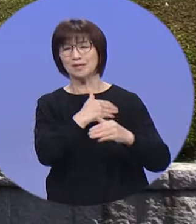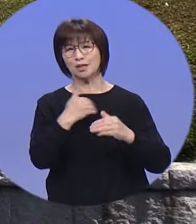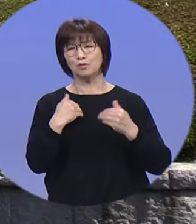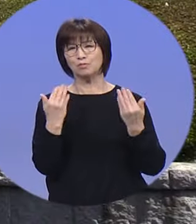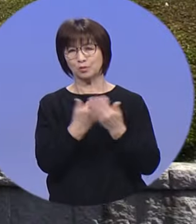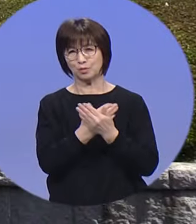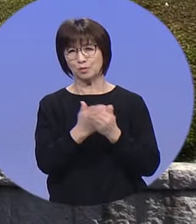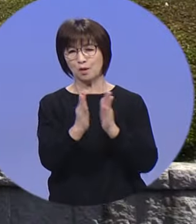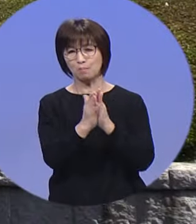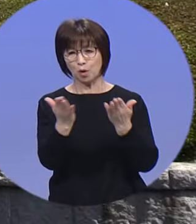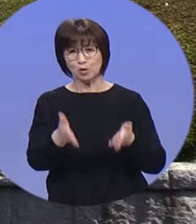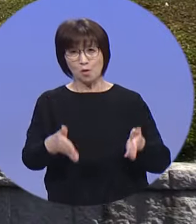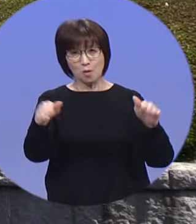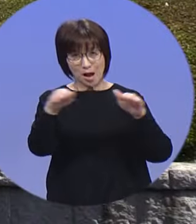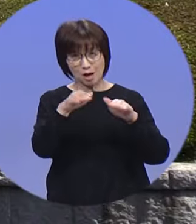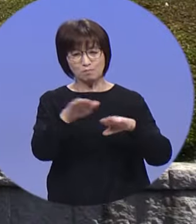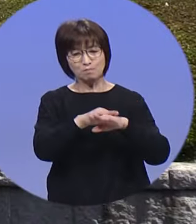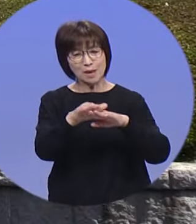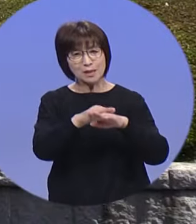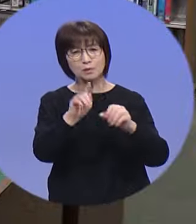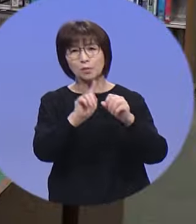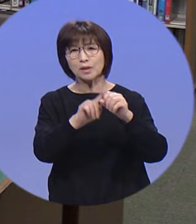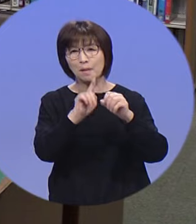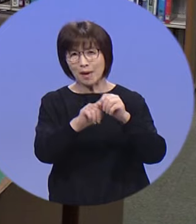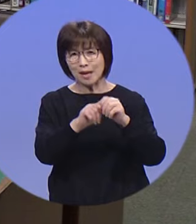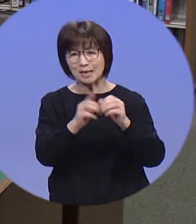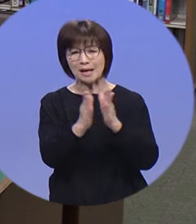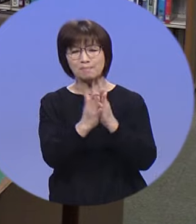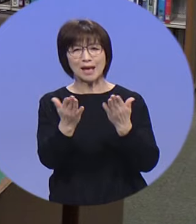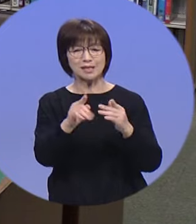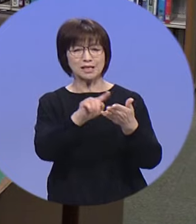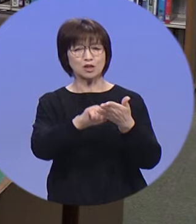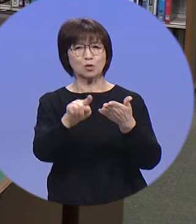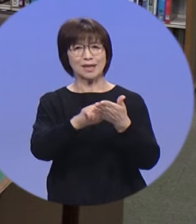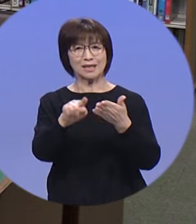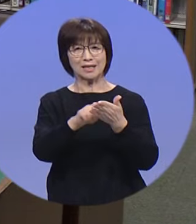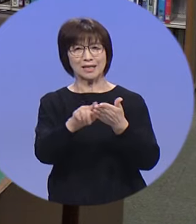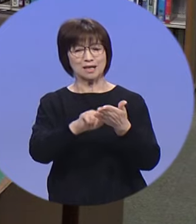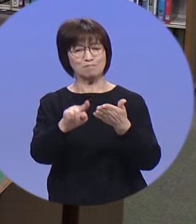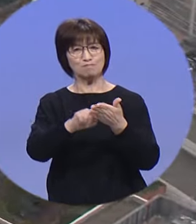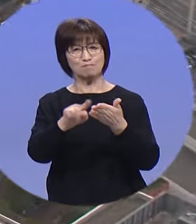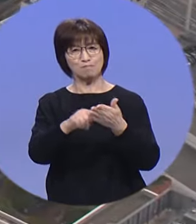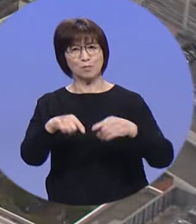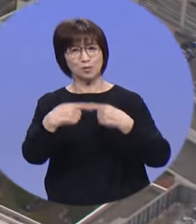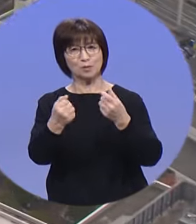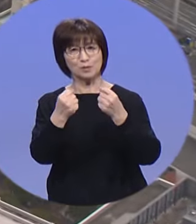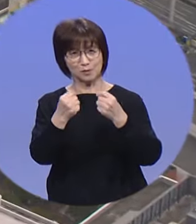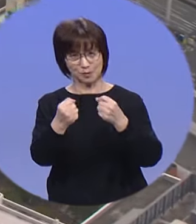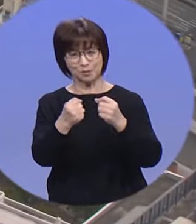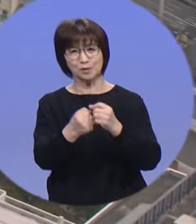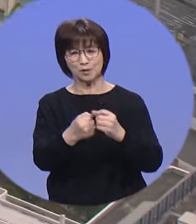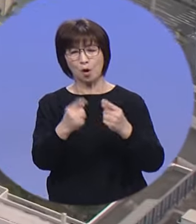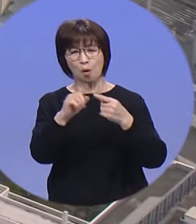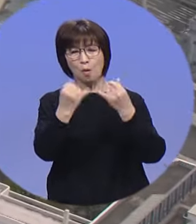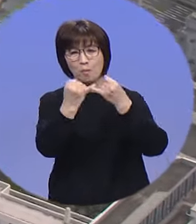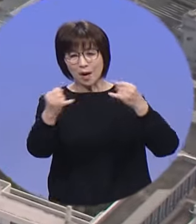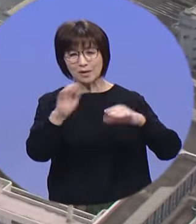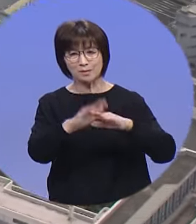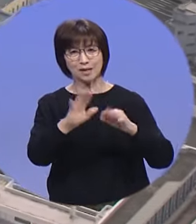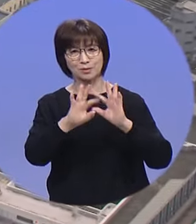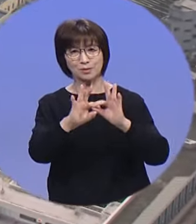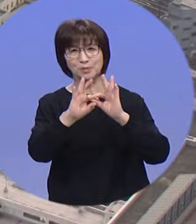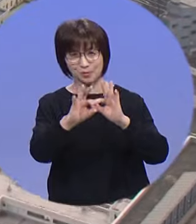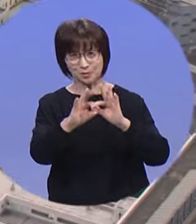立図書館の利便性向上のため電子書籍を導入します。その他オンラインによる手続き